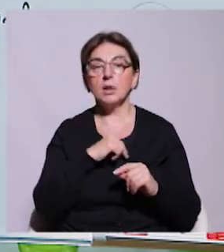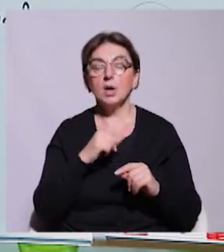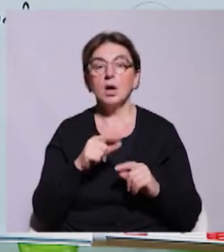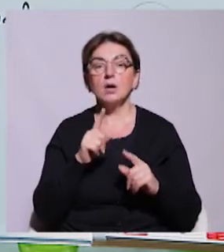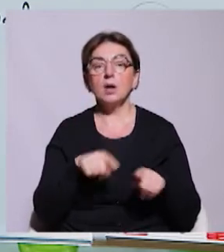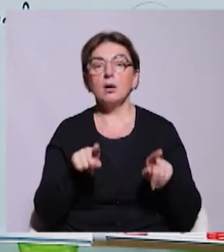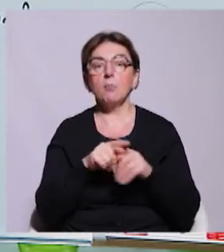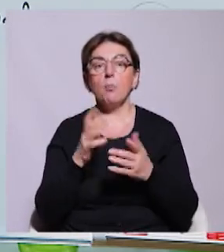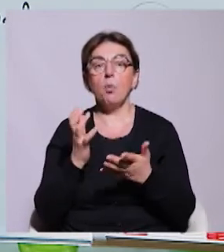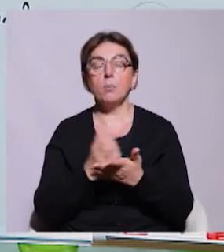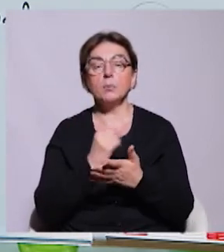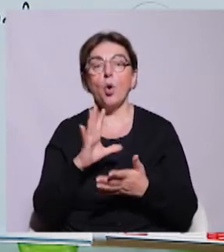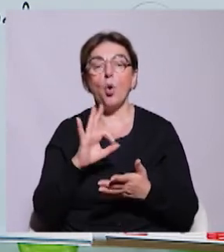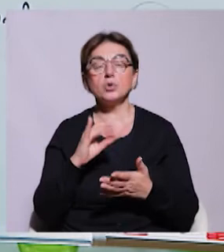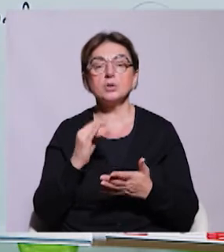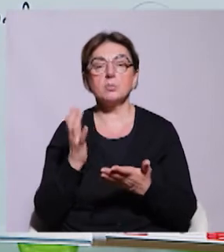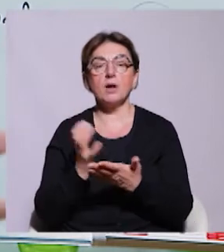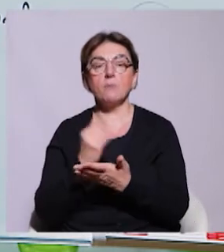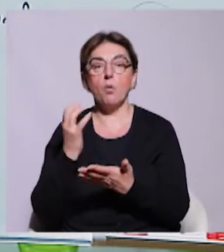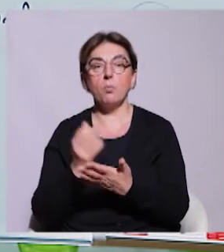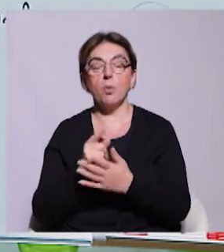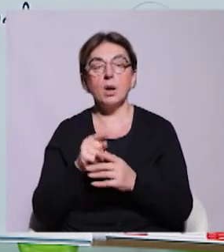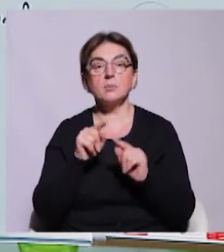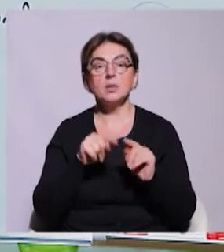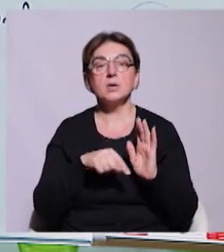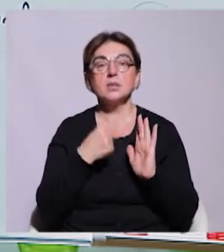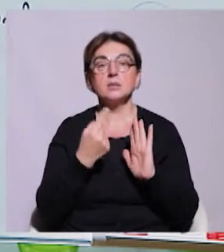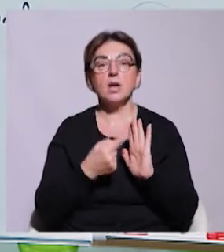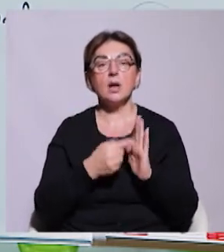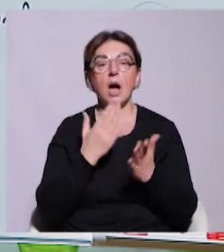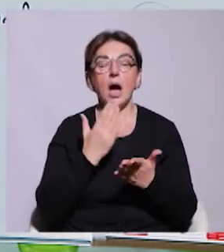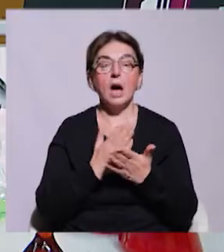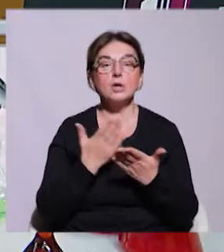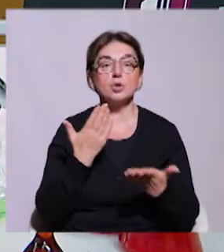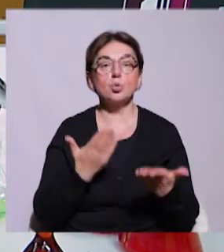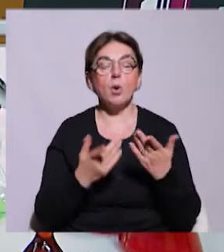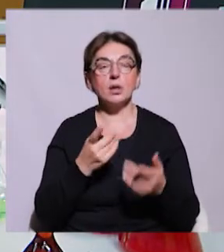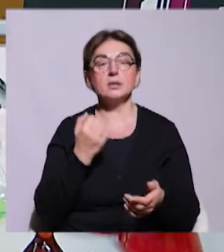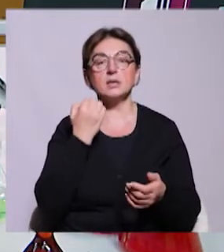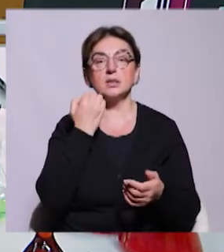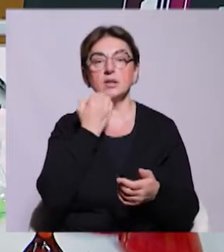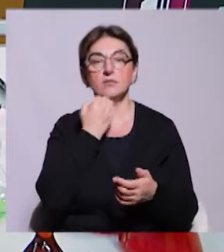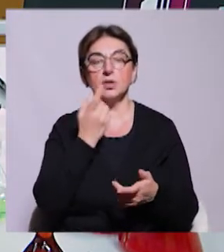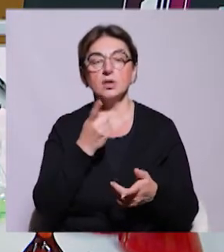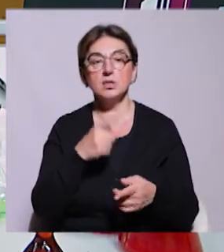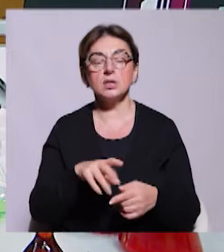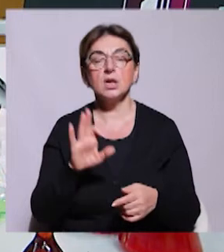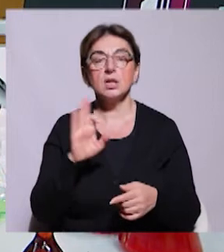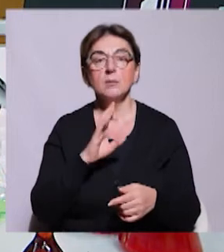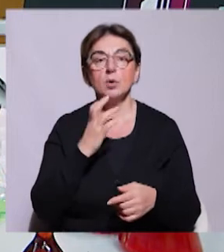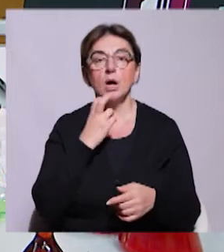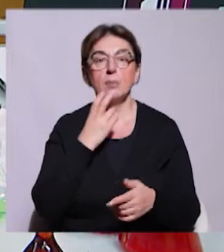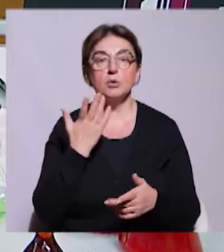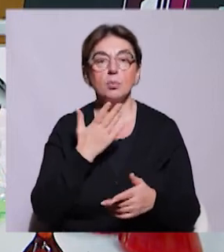ელემენტები ჟანგეულების სახით მოიპოვება, ანუ ოქსიდების სახით. ახლა შევეხოთ იმ საკითხს. არსებობს თუ არა ისეთი ნივთიერებები, ანუ